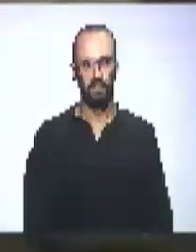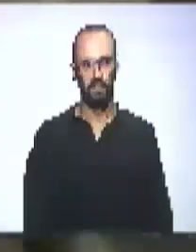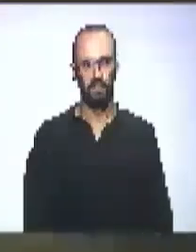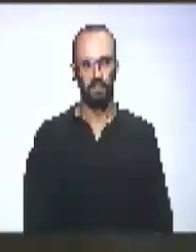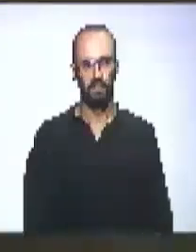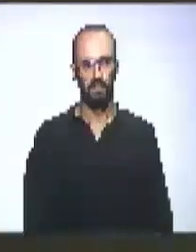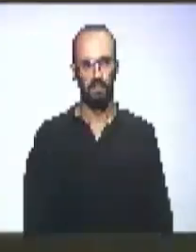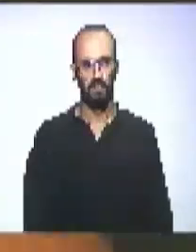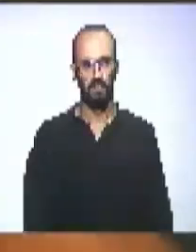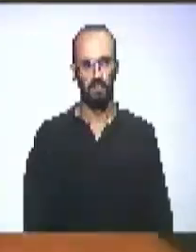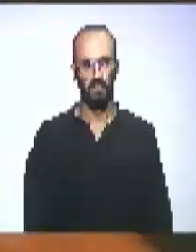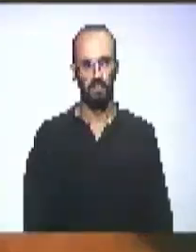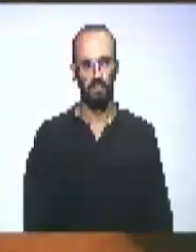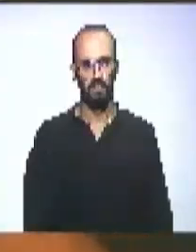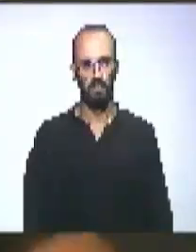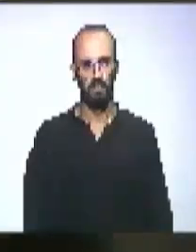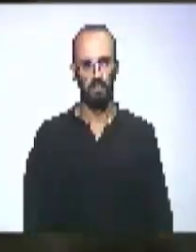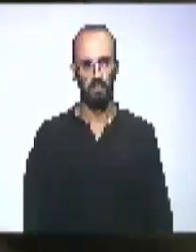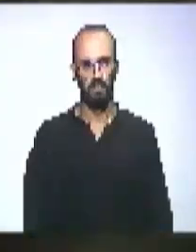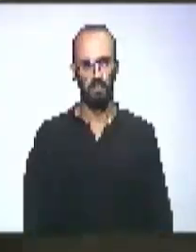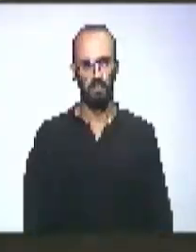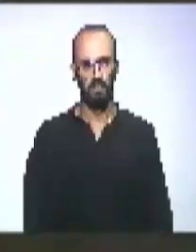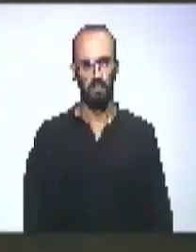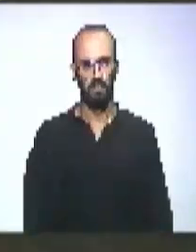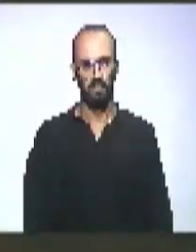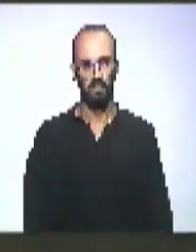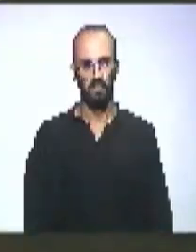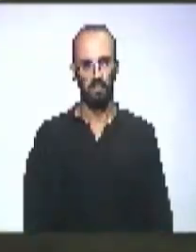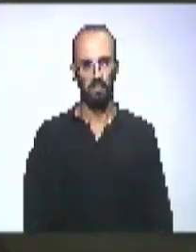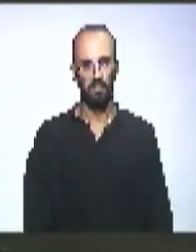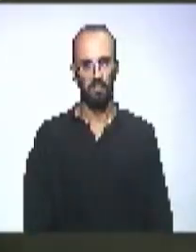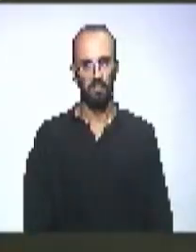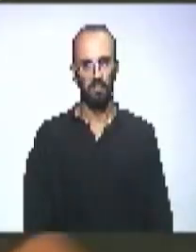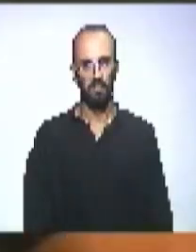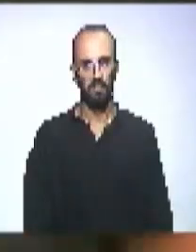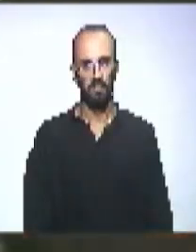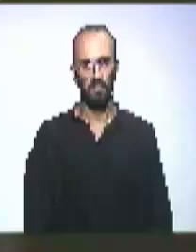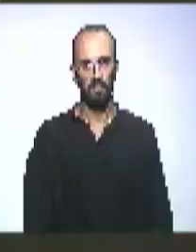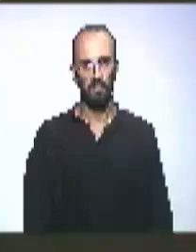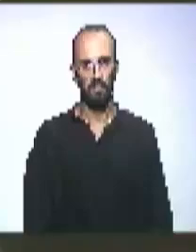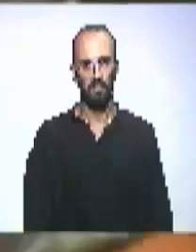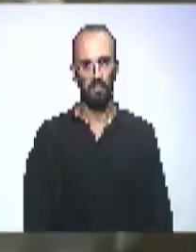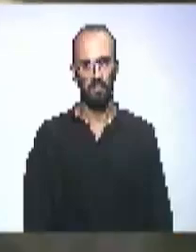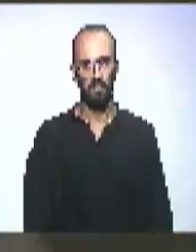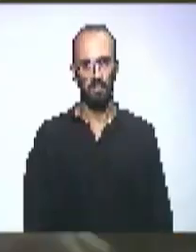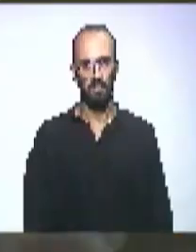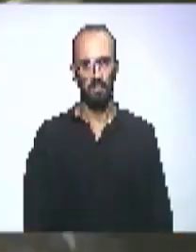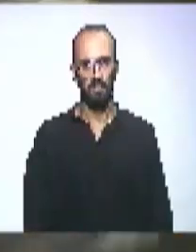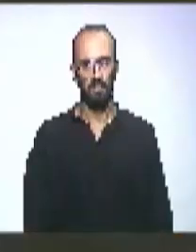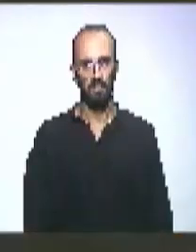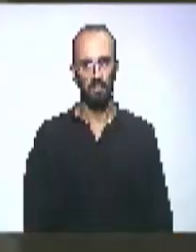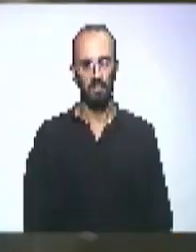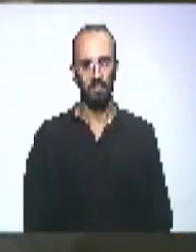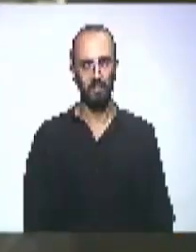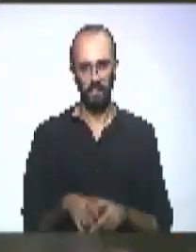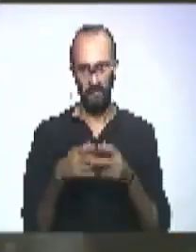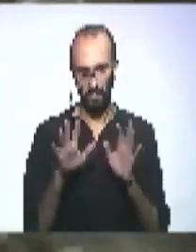تمام كده، ناخدها بقى اللفه المتينه، لفظه قطعه. بعد اللفه دي هطلع فاصل.